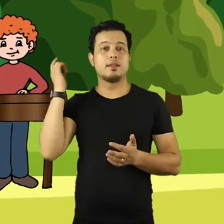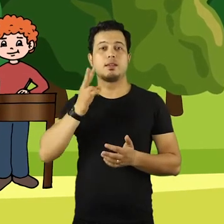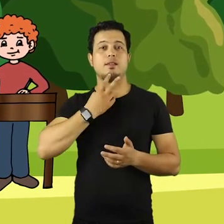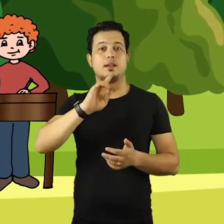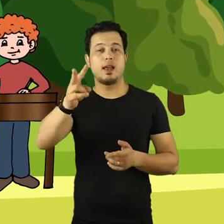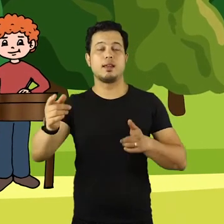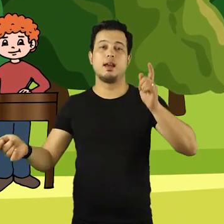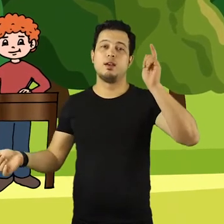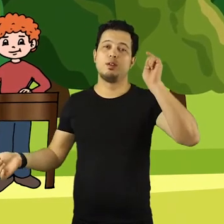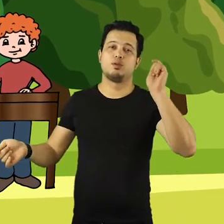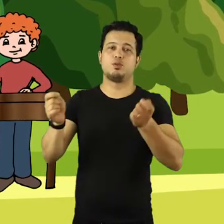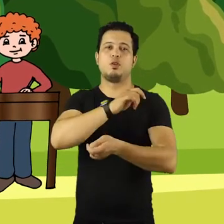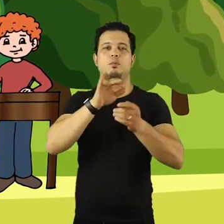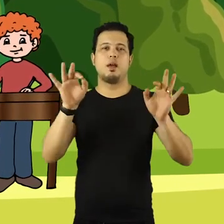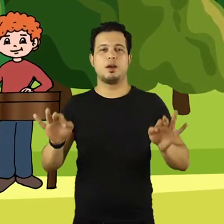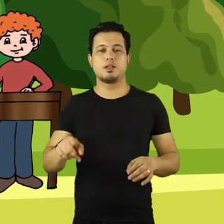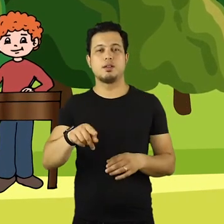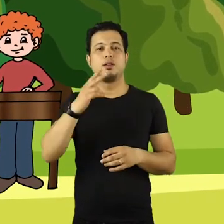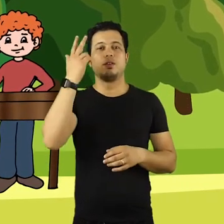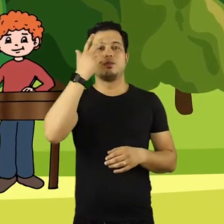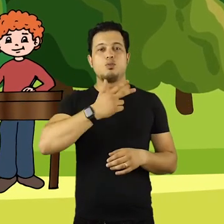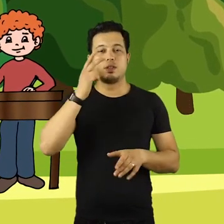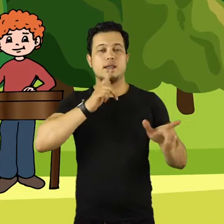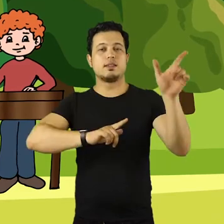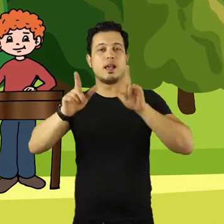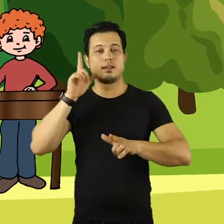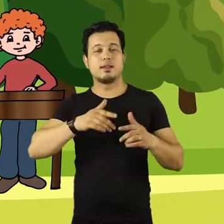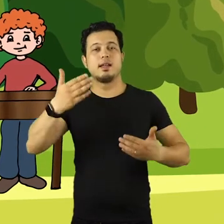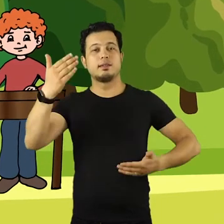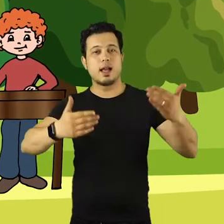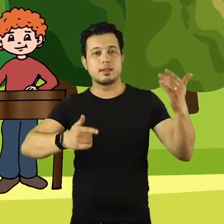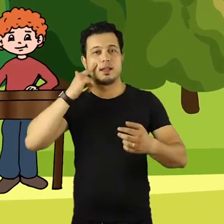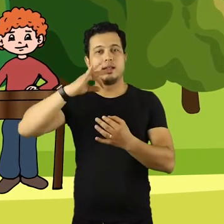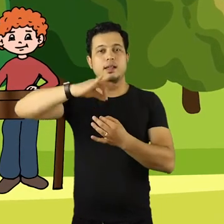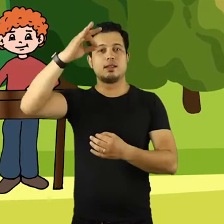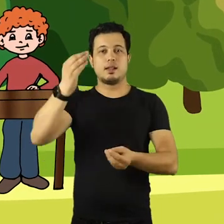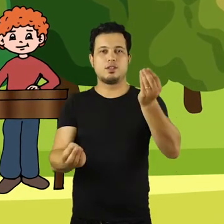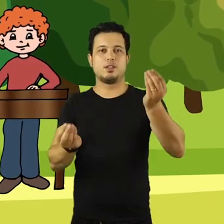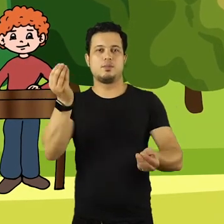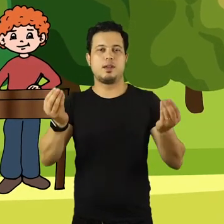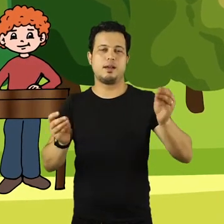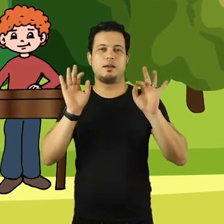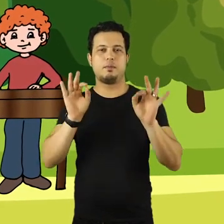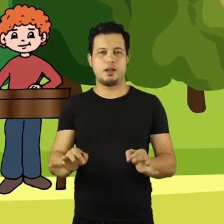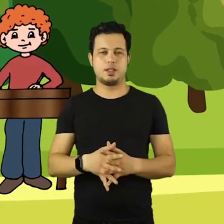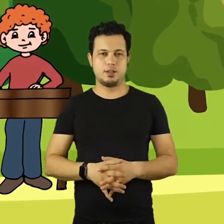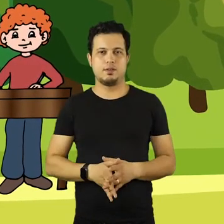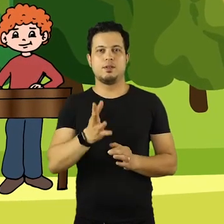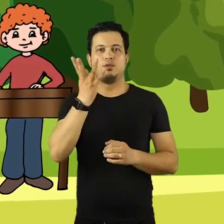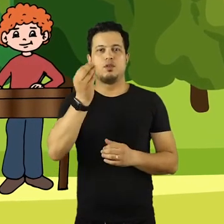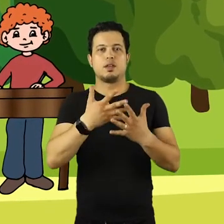rengine dönmeye başlamıştı. Müzik sesleri içinde dans eden insanlar görünmeye başladı.